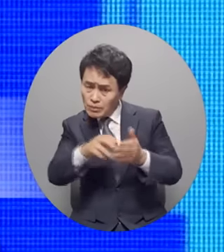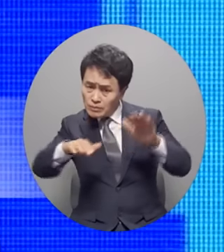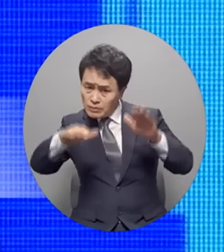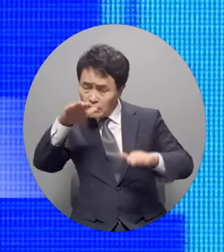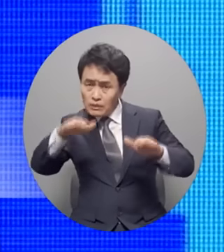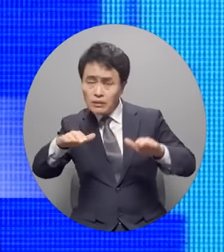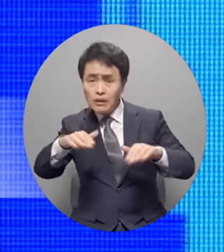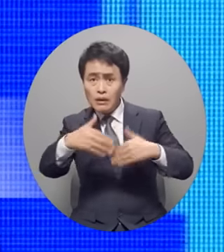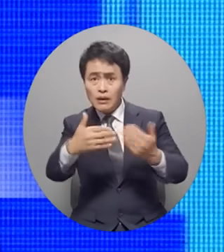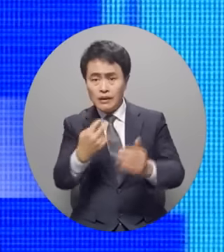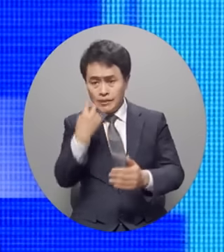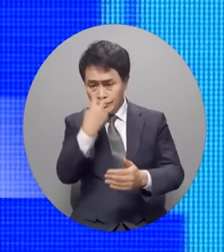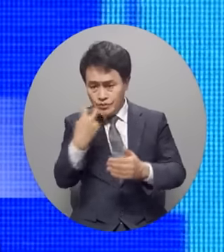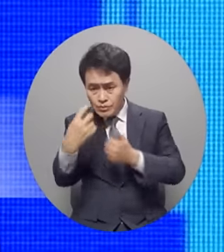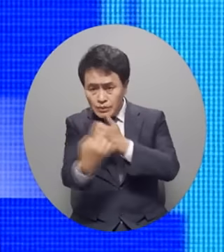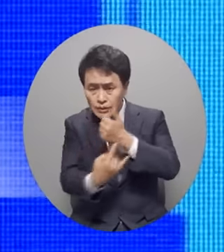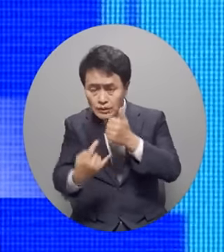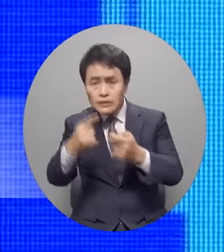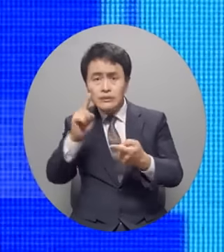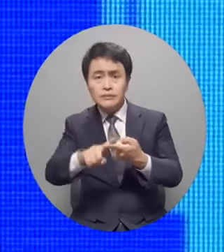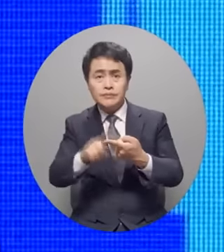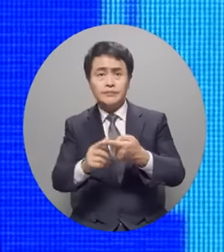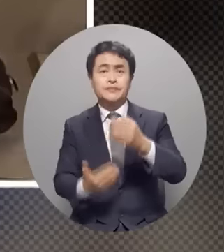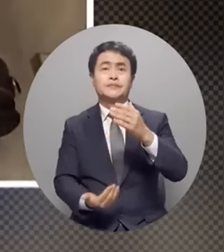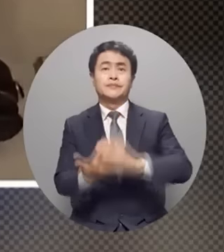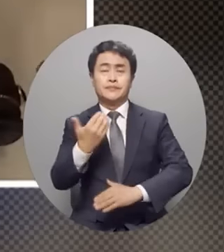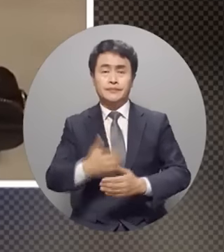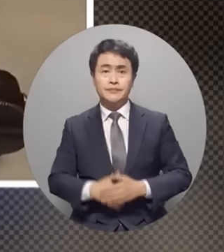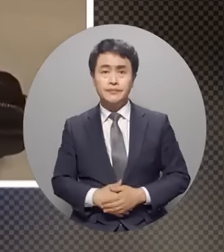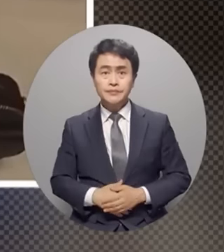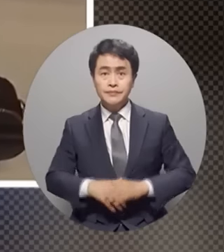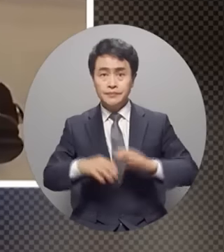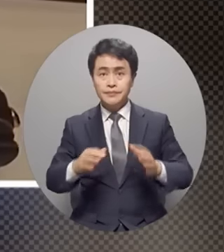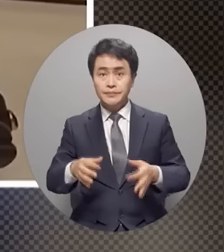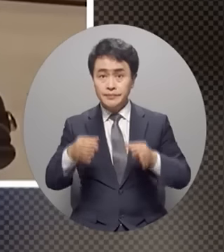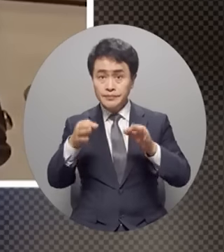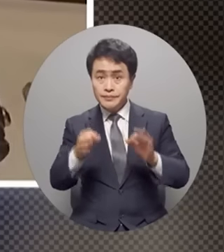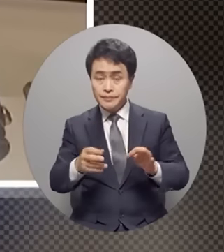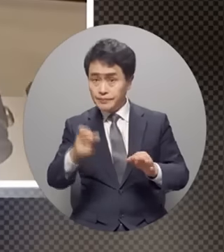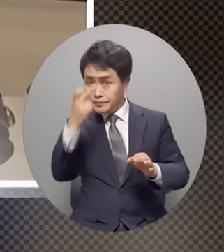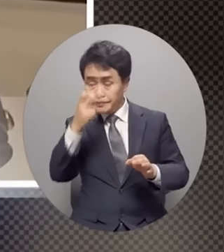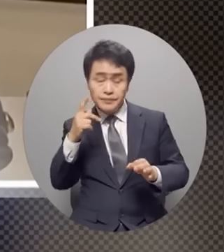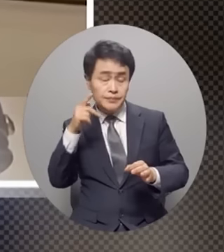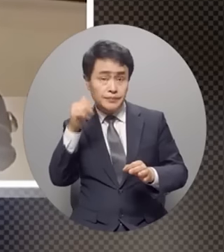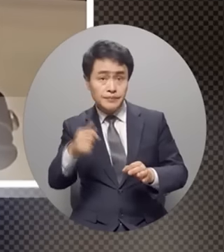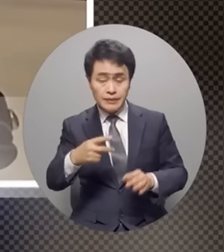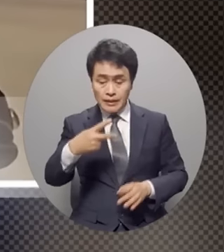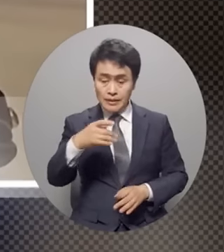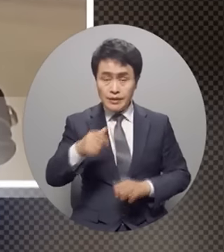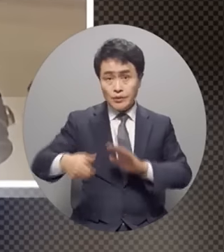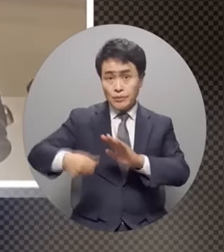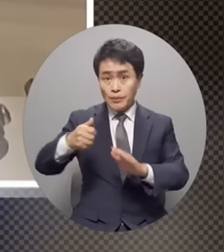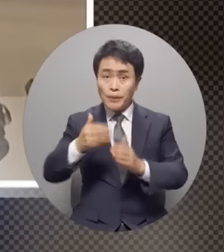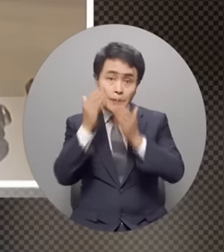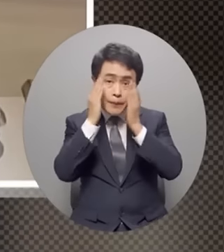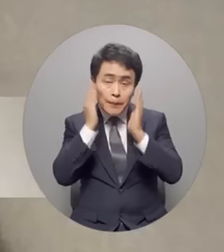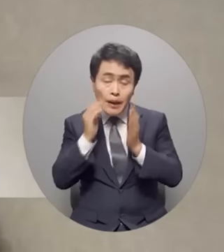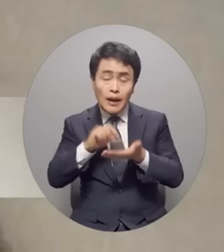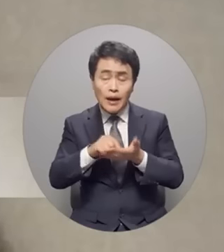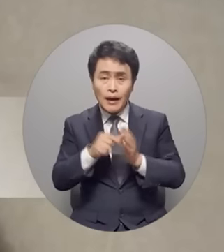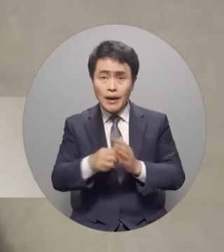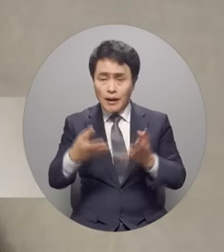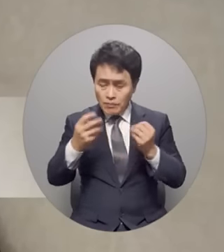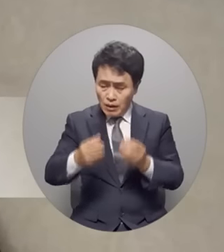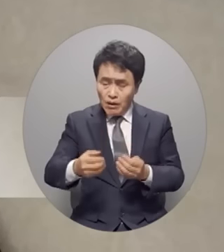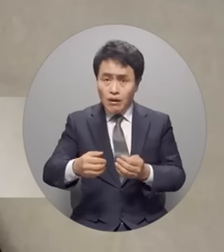지적도 과정에서도 그대로 드러난 겁니다 김여사와 최목사가 디올백이나 샤넬 화장품 등 수백만